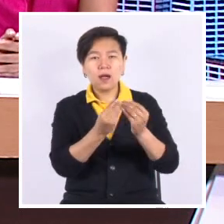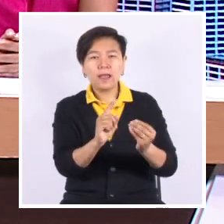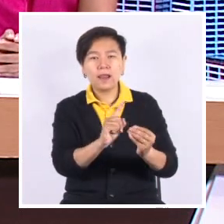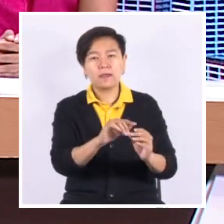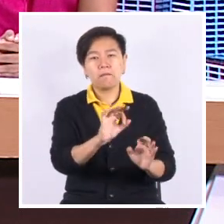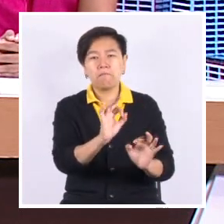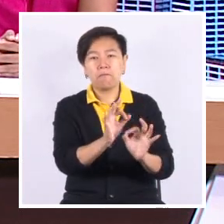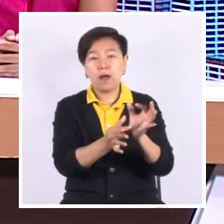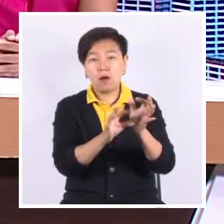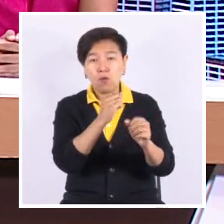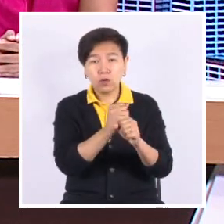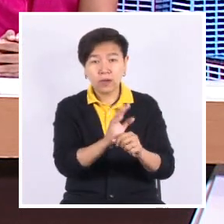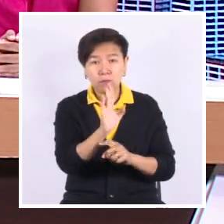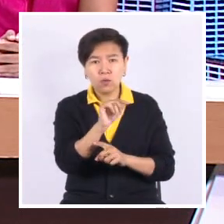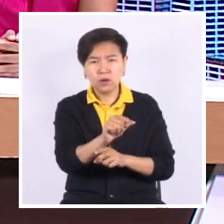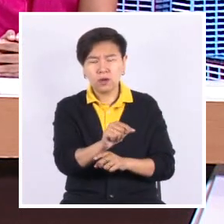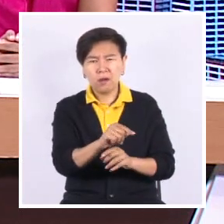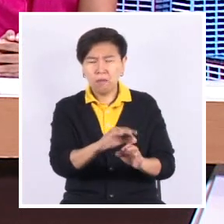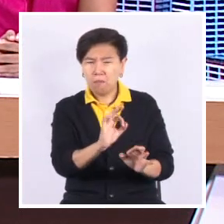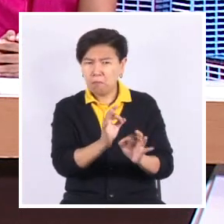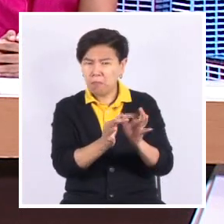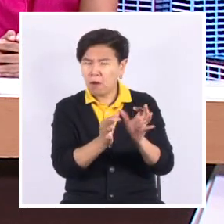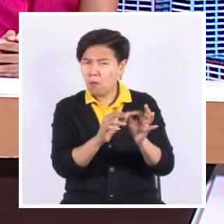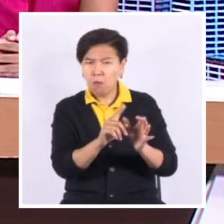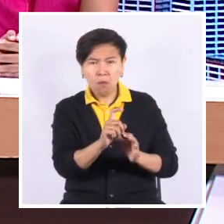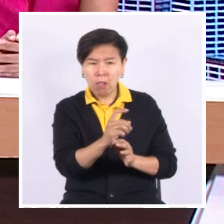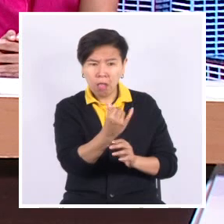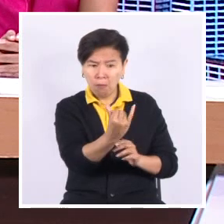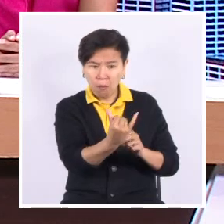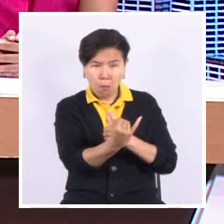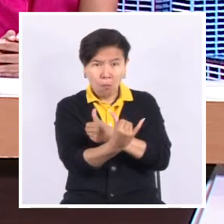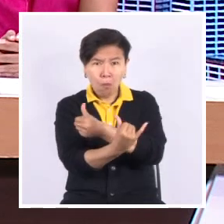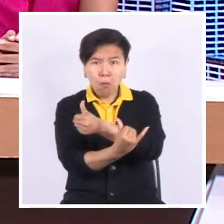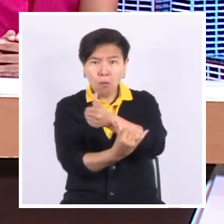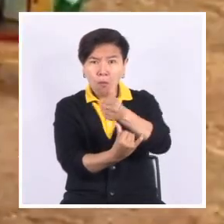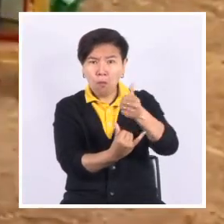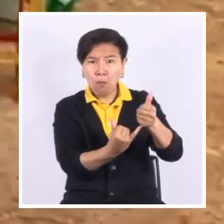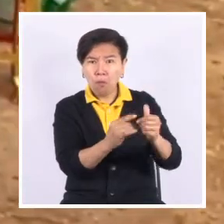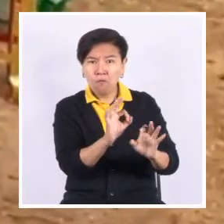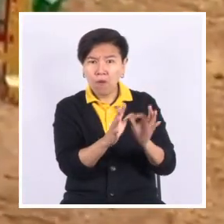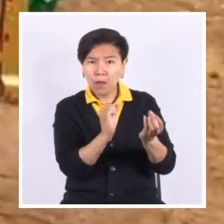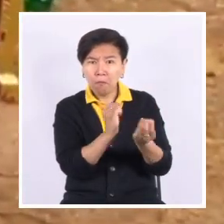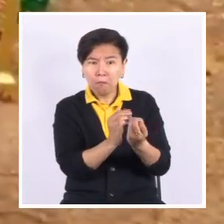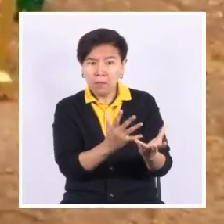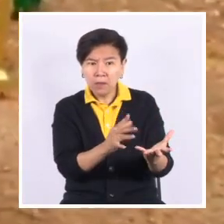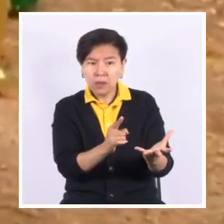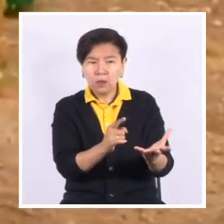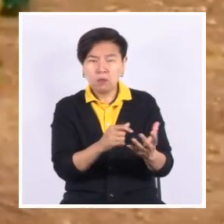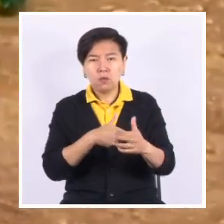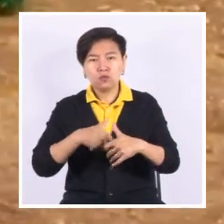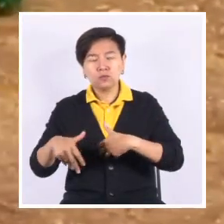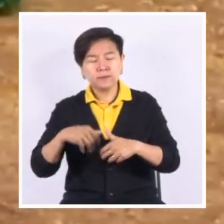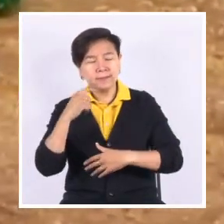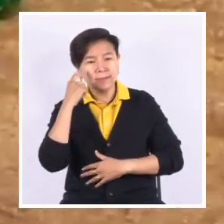ครับใช่ครับแต่ว่าเผาเท่าไหร่ร่างของท่านก็ไม่ไหม้ว่าอย่างนั้นเออนี่นะครับทำให้ชาวบ้านต้องไปขอขมานะ